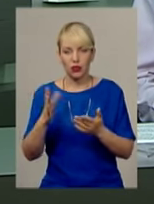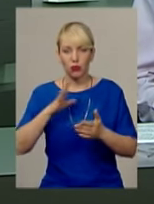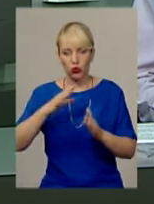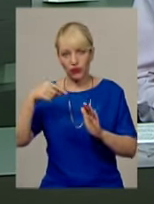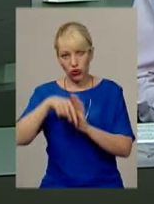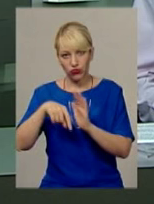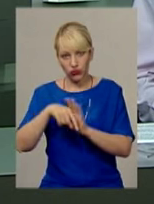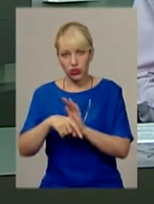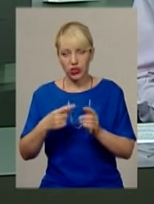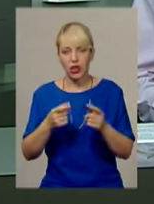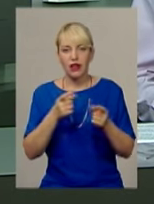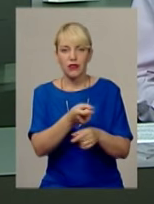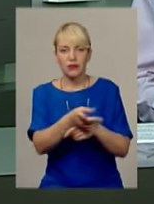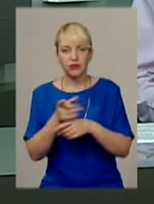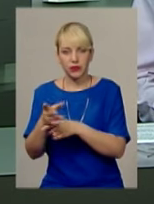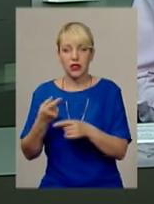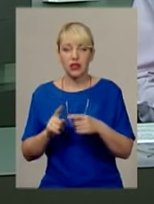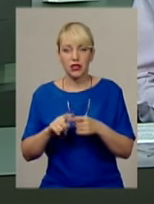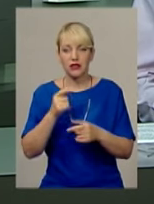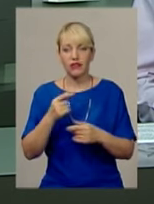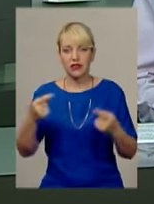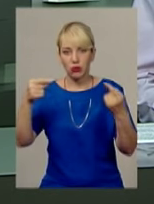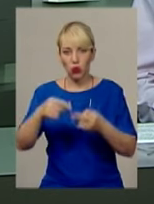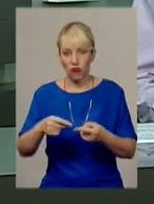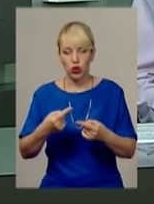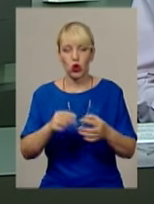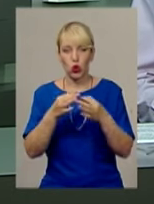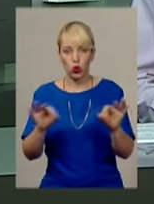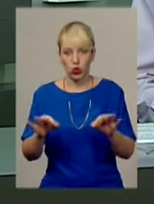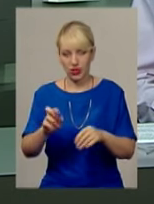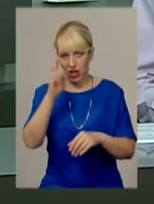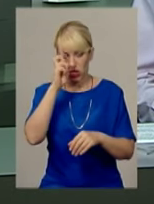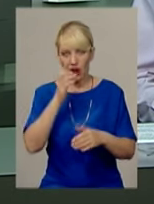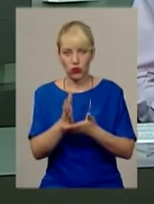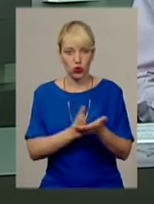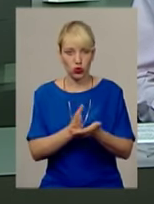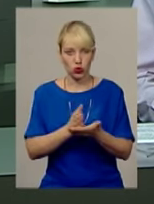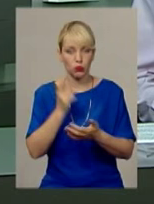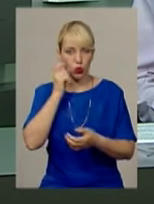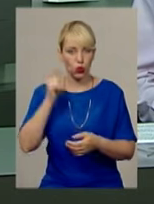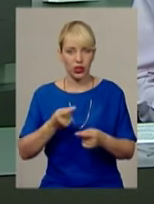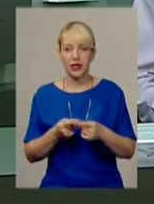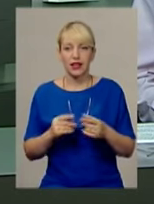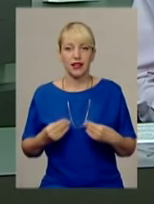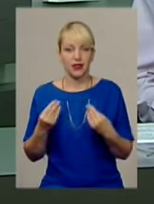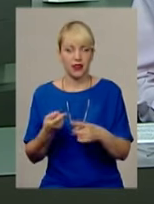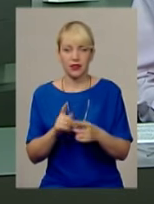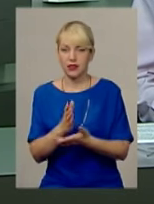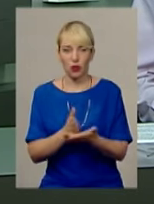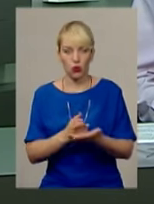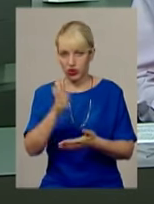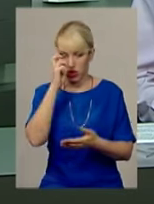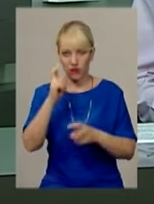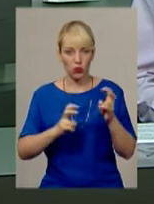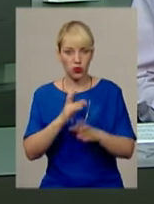танковій системі керування вогнем. Відповідного дозволу Державної служби експортного контролю України на надання цих послуг державне